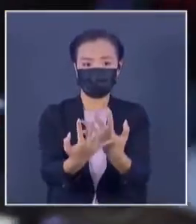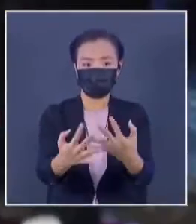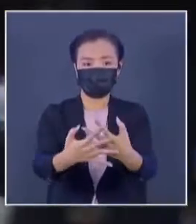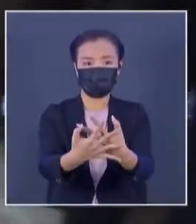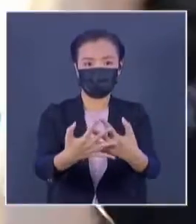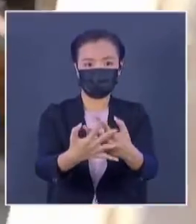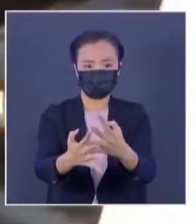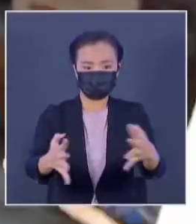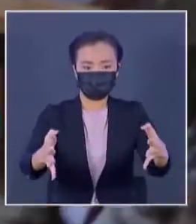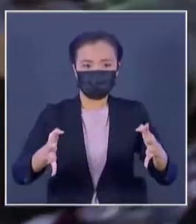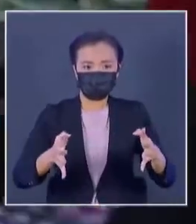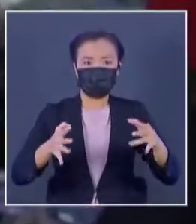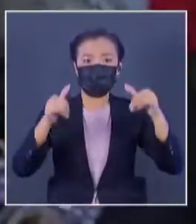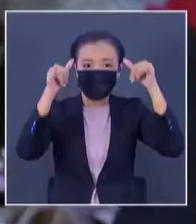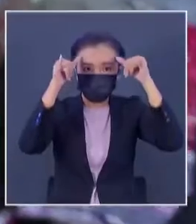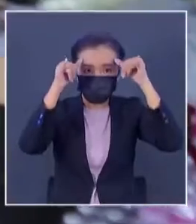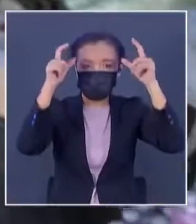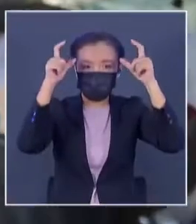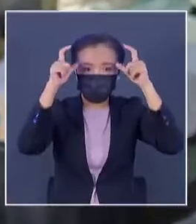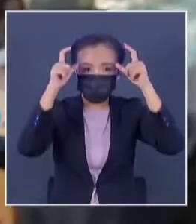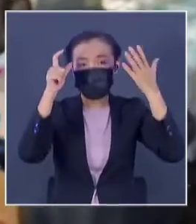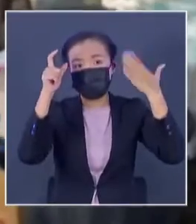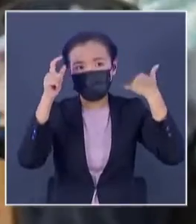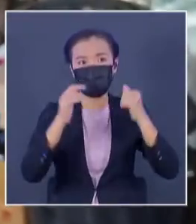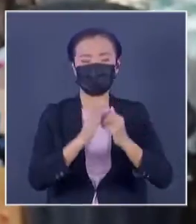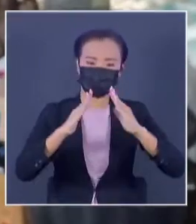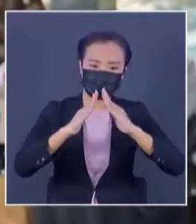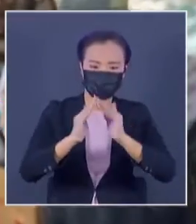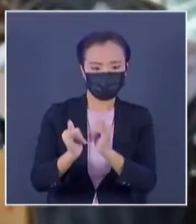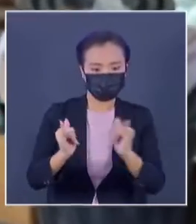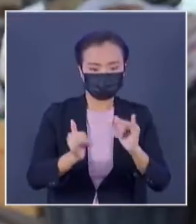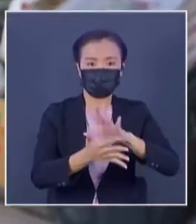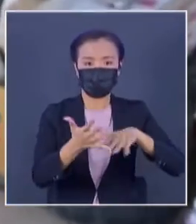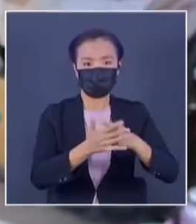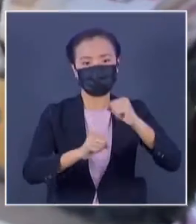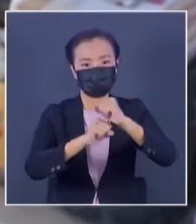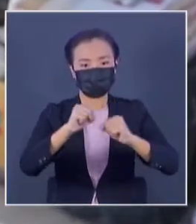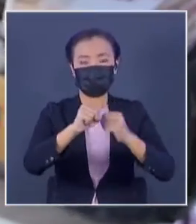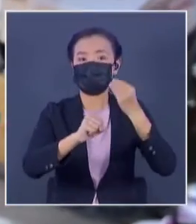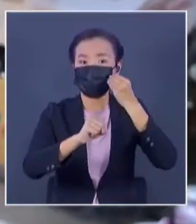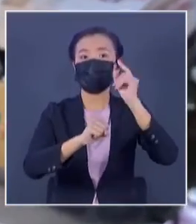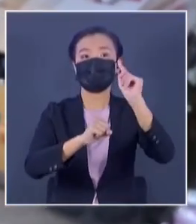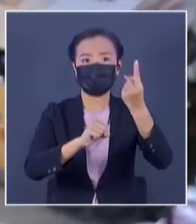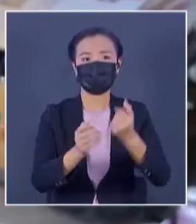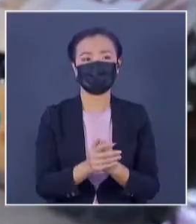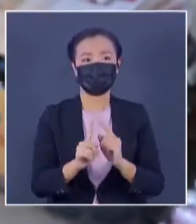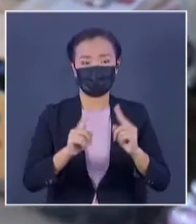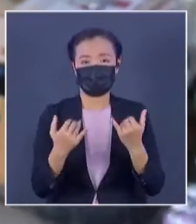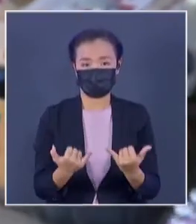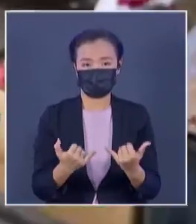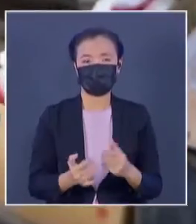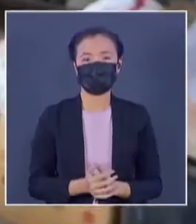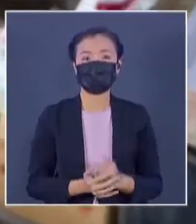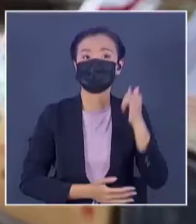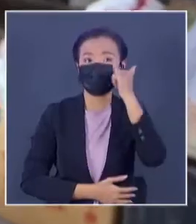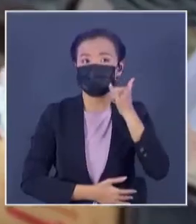อกควายเก่าเนี่ยนะครับให้พอได้พักอาศัยไปชั่วคราวก่อนเดี๋ยวหลังจากนี้ก็วางแผนสร้างบ้านกันใหม ่ นะครับแต่ว่าตอนนี้นอกจ